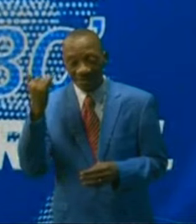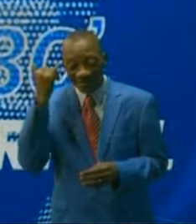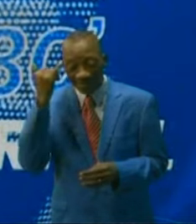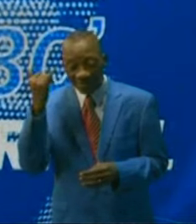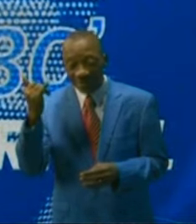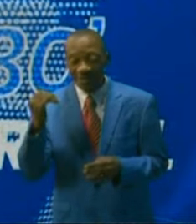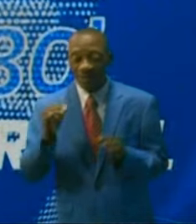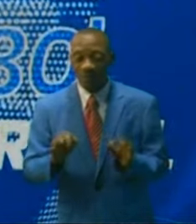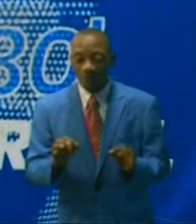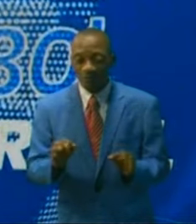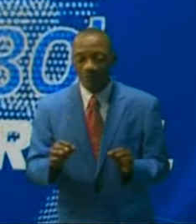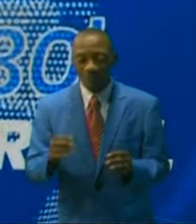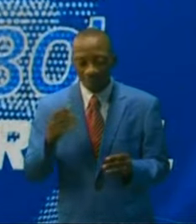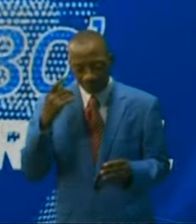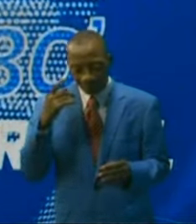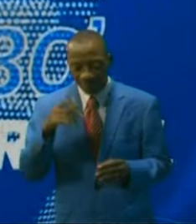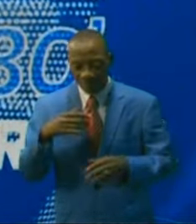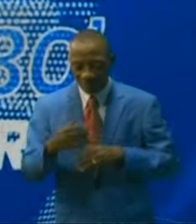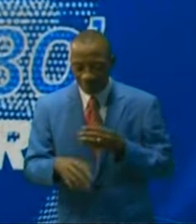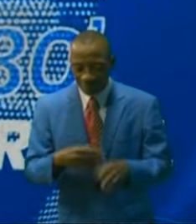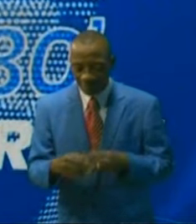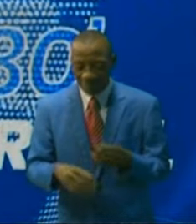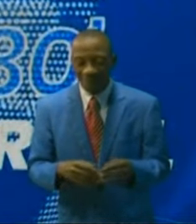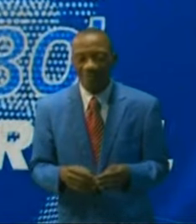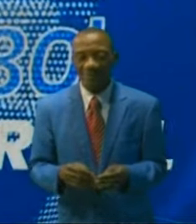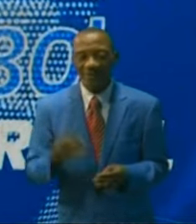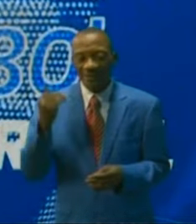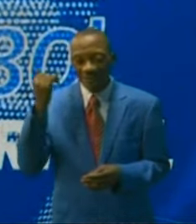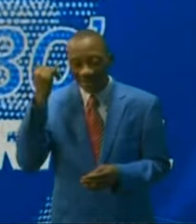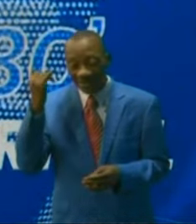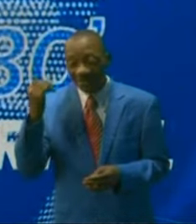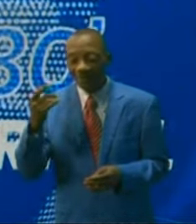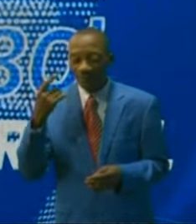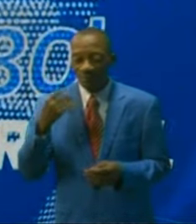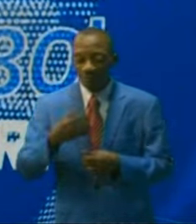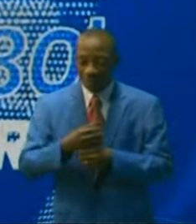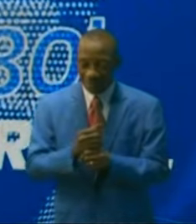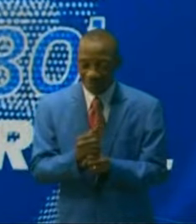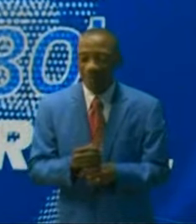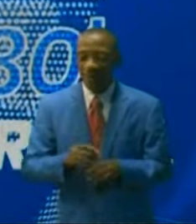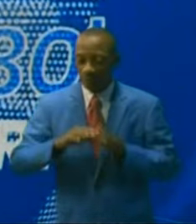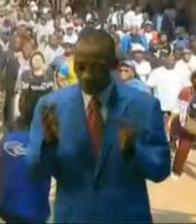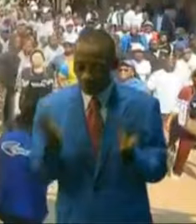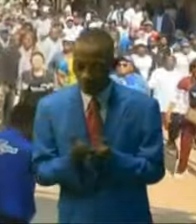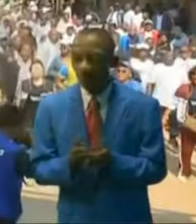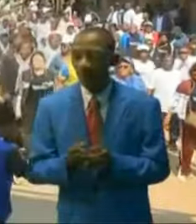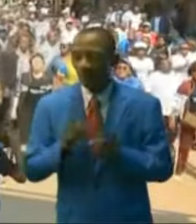Sati. Les amoureux de cette course ont été nombreux, parmi lesquels le gouverneur du Haut-Katanga.